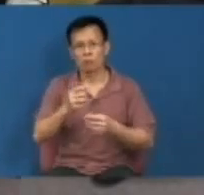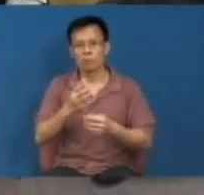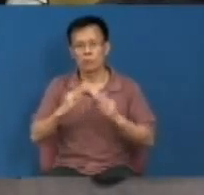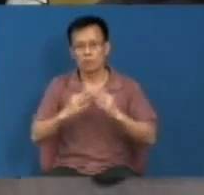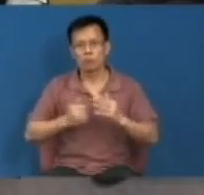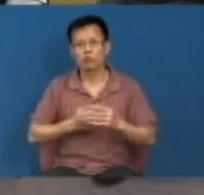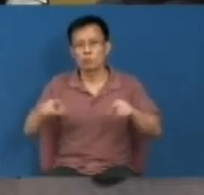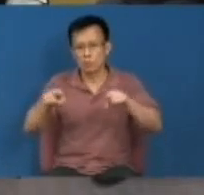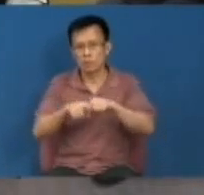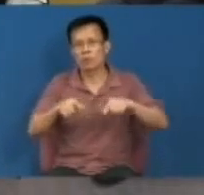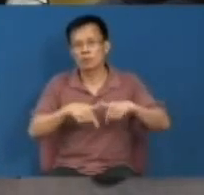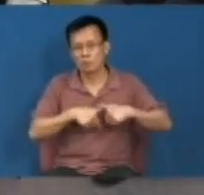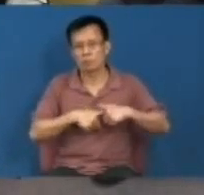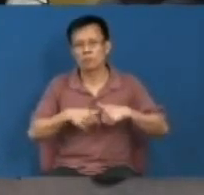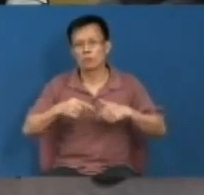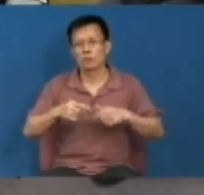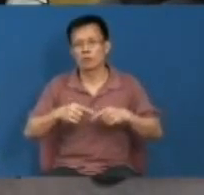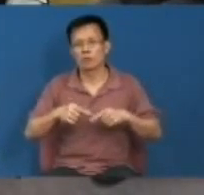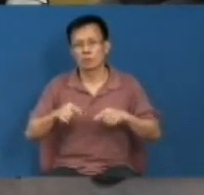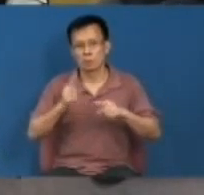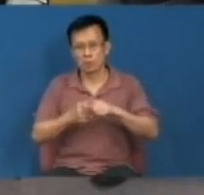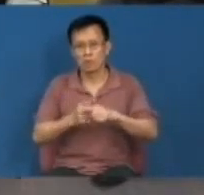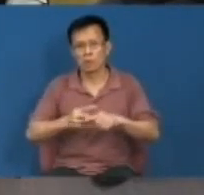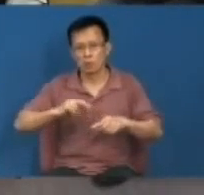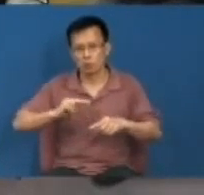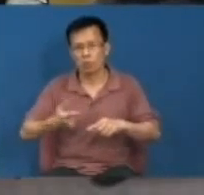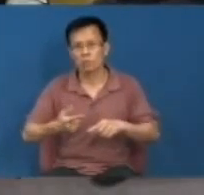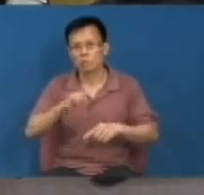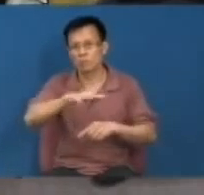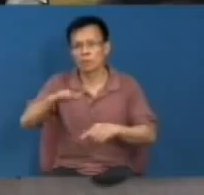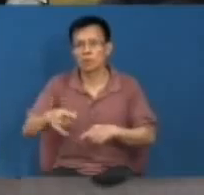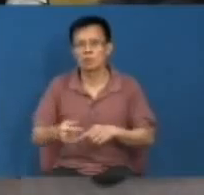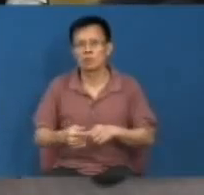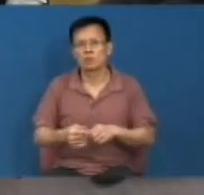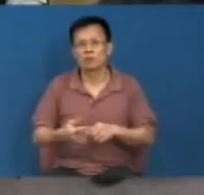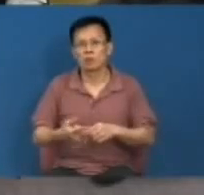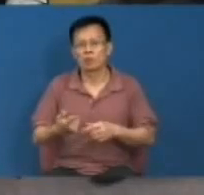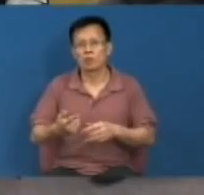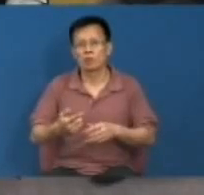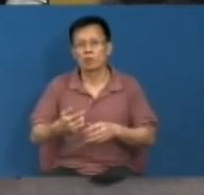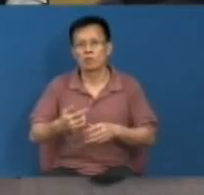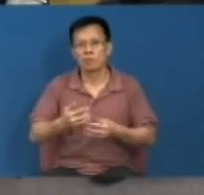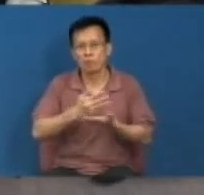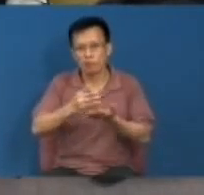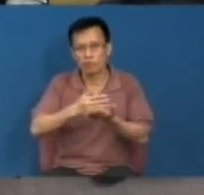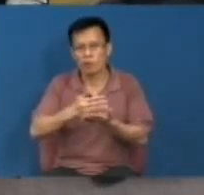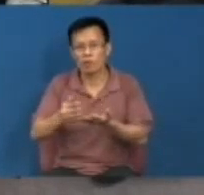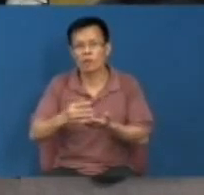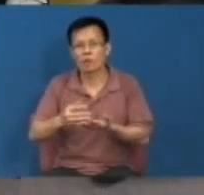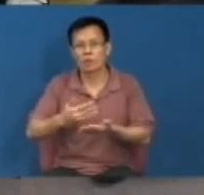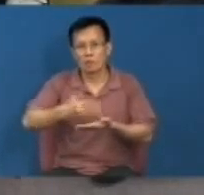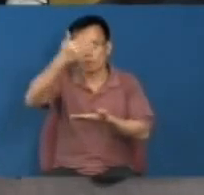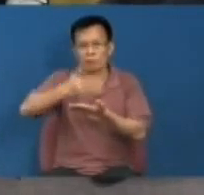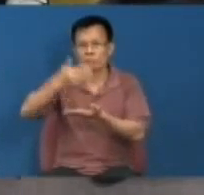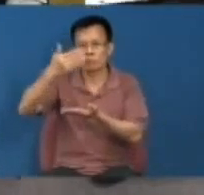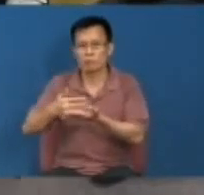係想自己去改善嗰個住環境咧，市建局話幫佢哋啊嘛，咁佢哋能夠分享到咧，將來嗰個樓房興建咗之